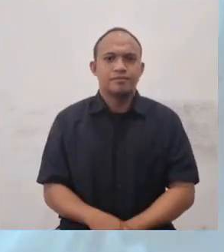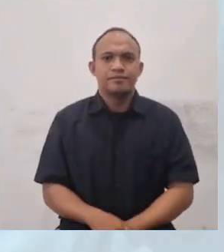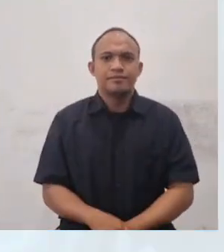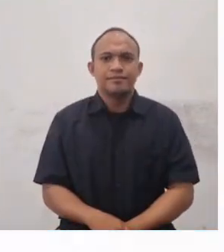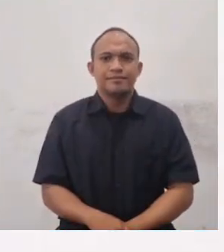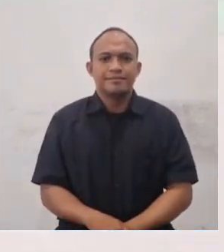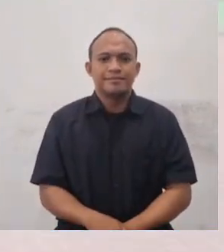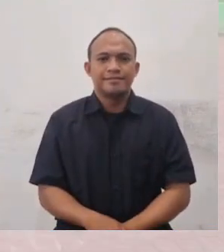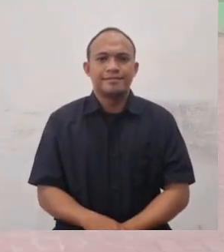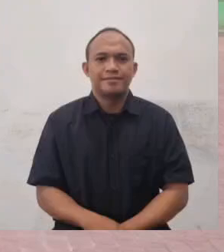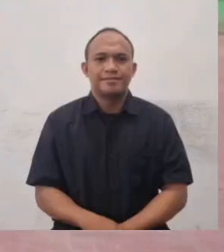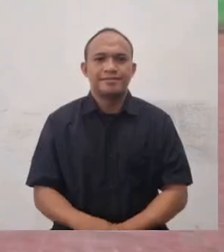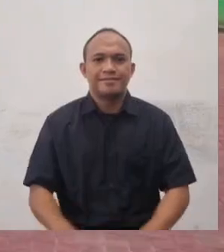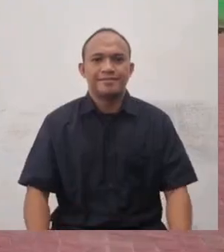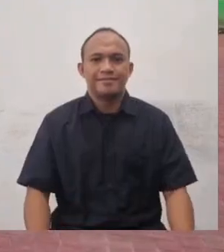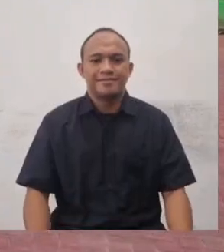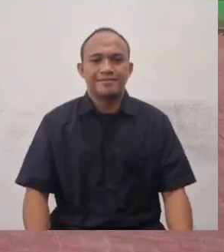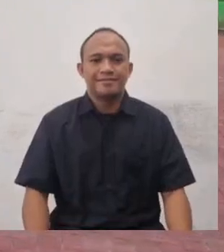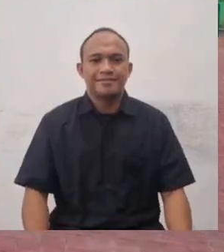Ya.